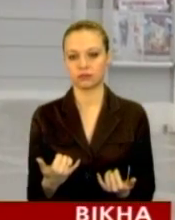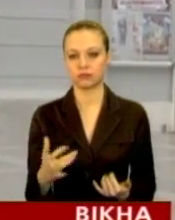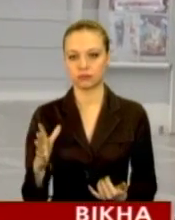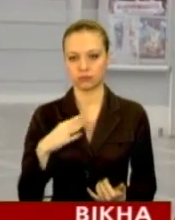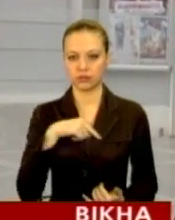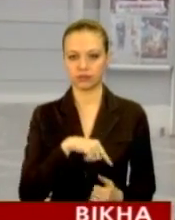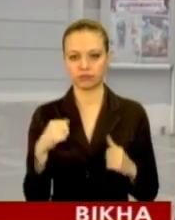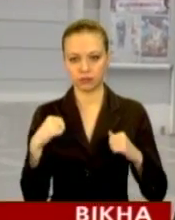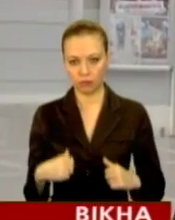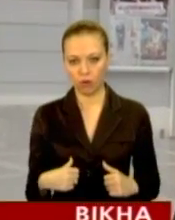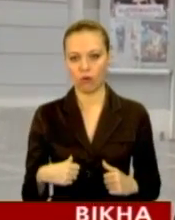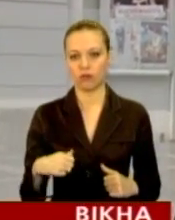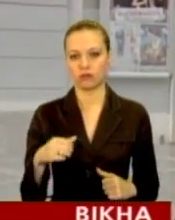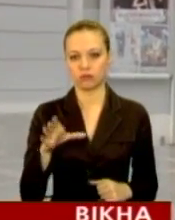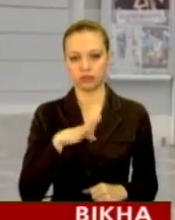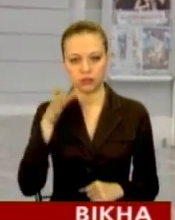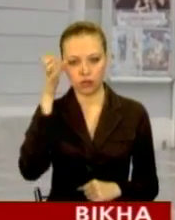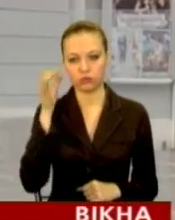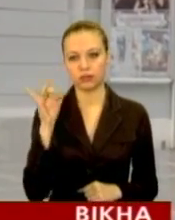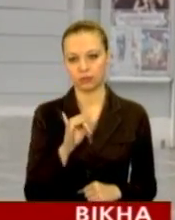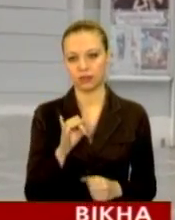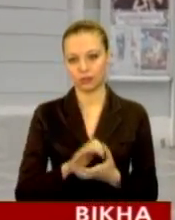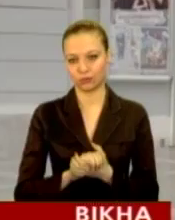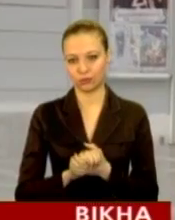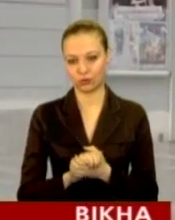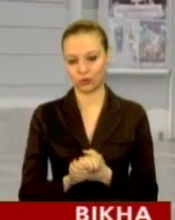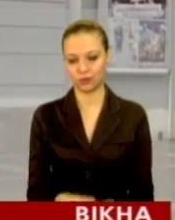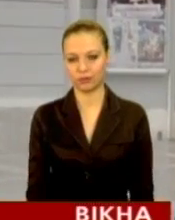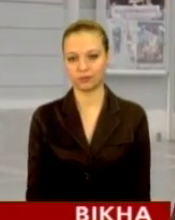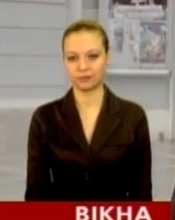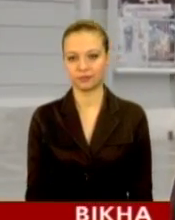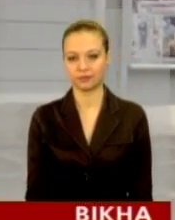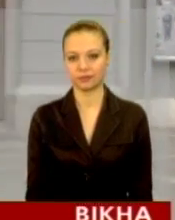бути спокійними, бути розумними і дружелюбними.